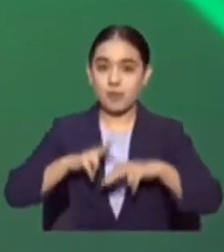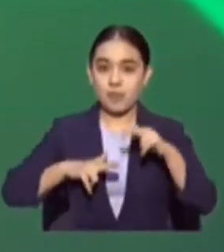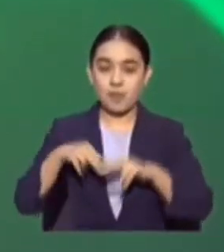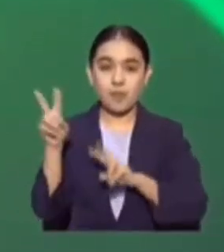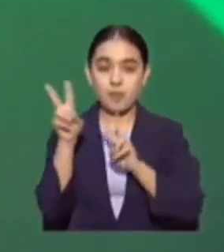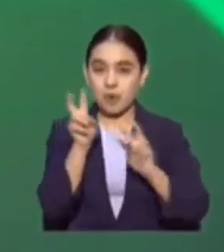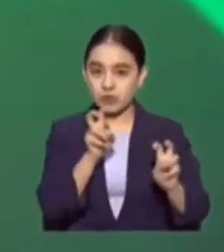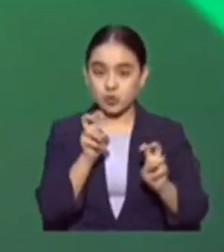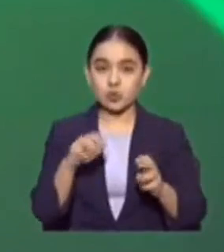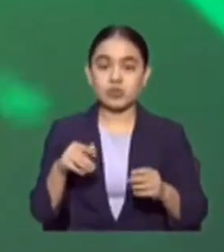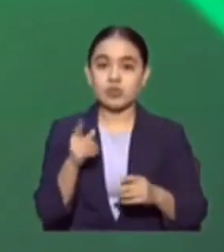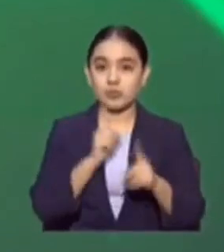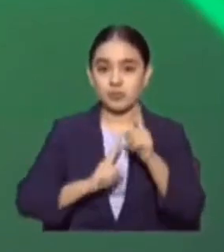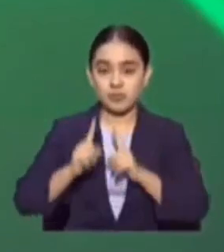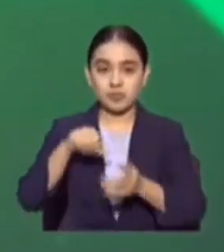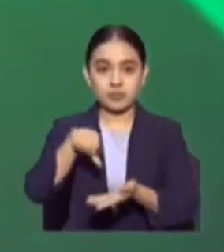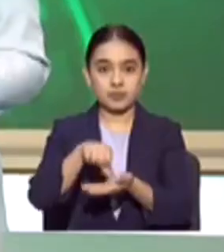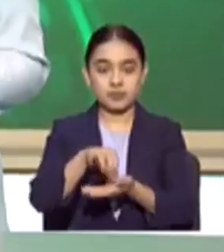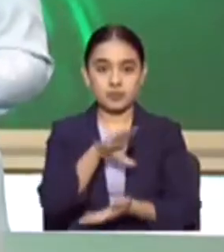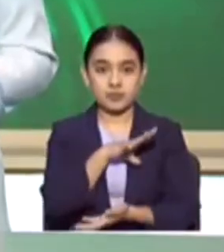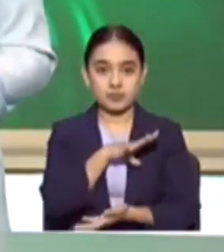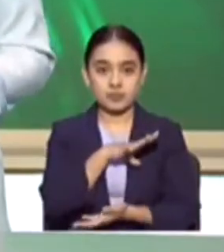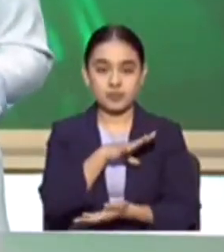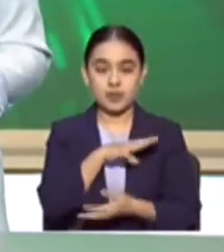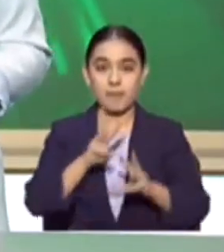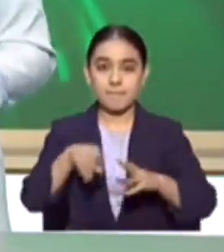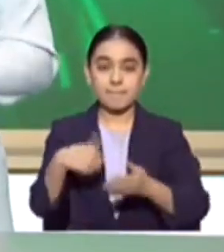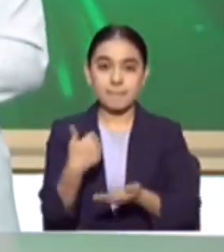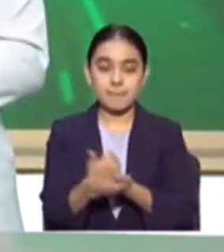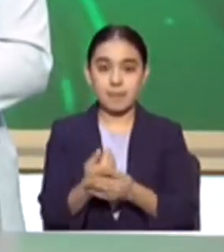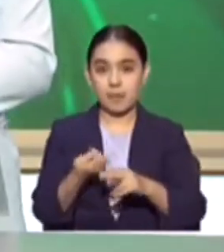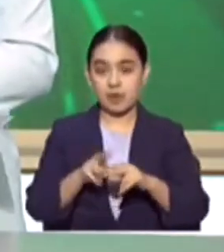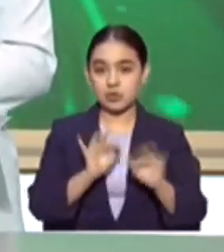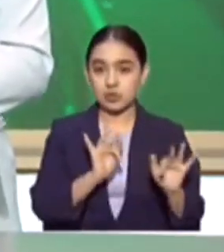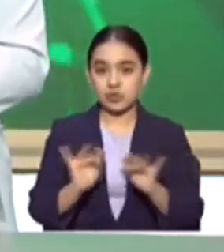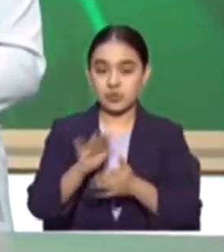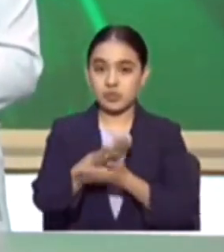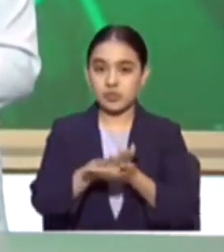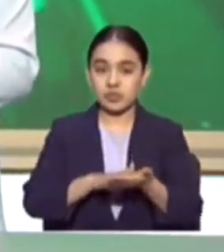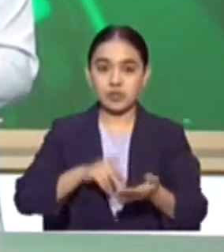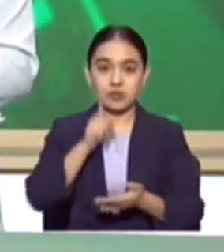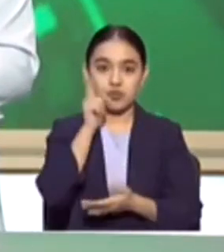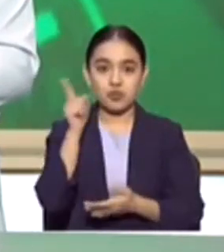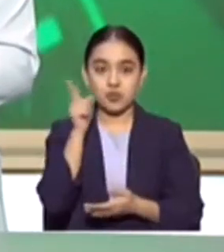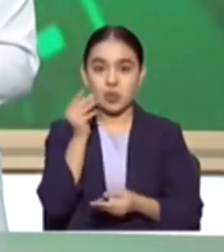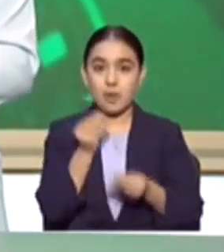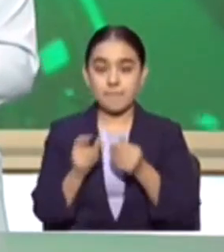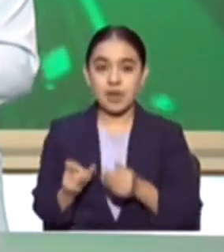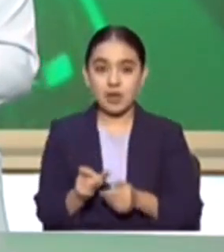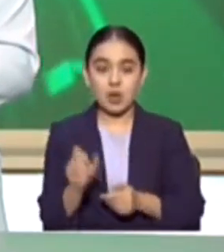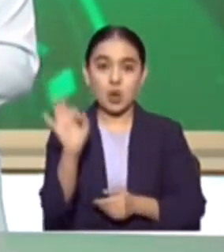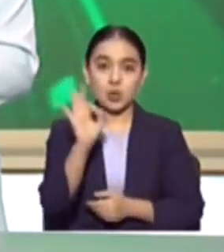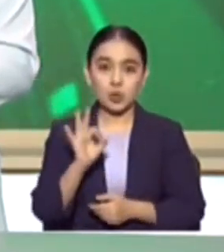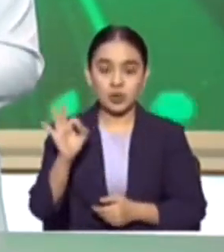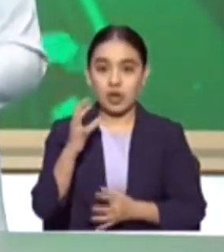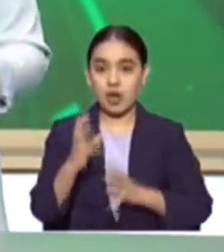etish mavzusidagi yalpi yig'ilishida ishtirok etdi. Prezidentimiz mazkur tadbirlar jarayonida yashil ipak yo'li